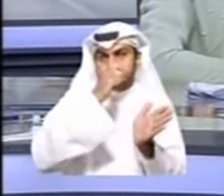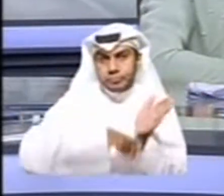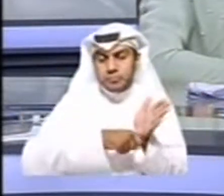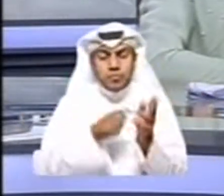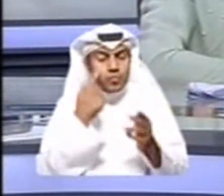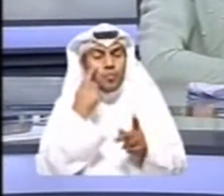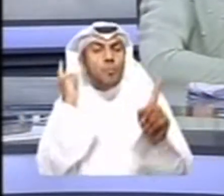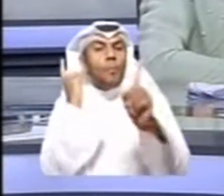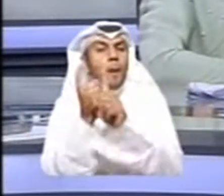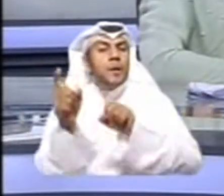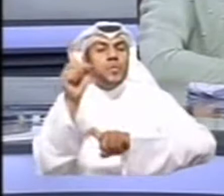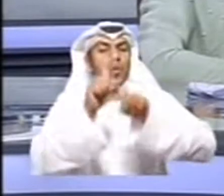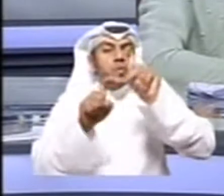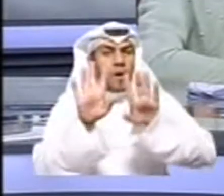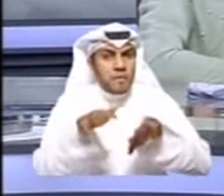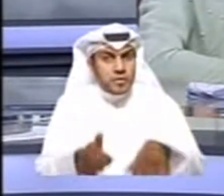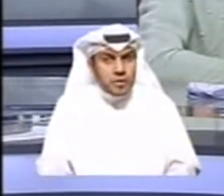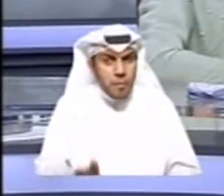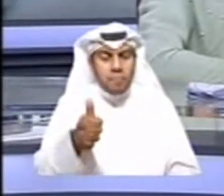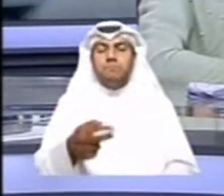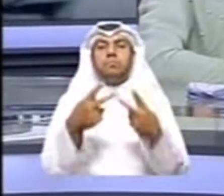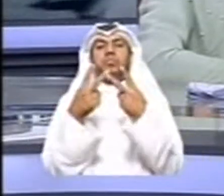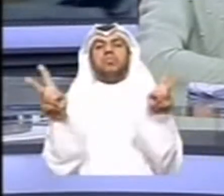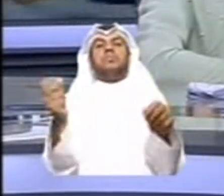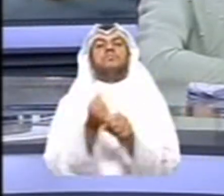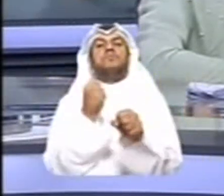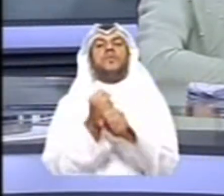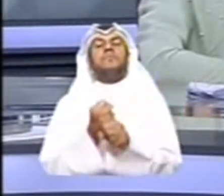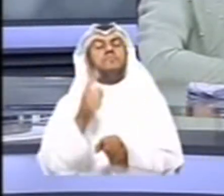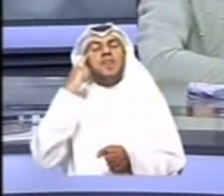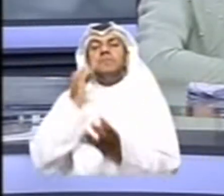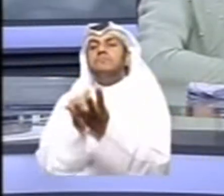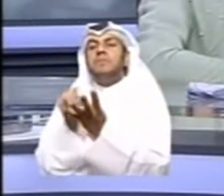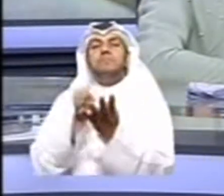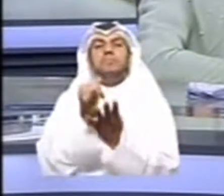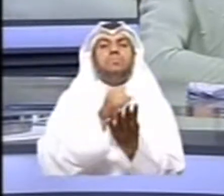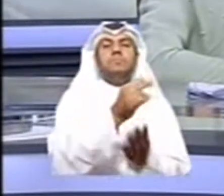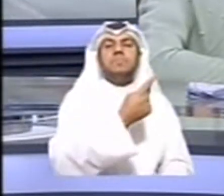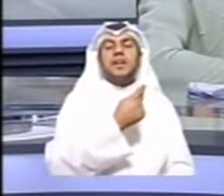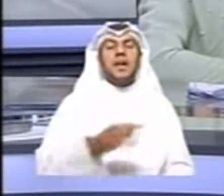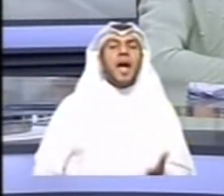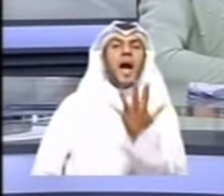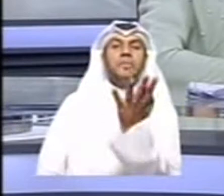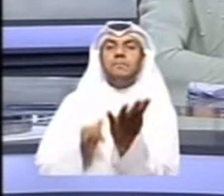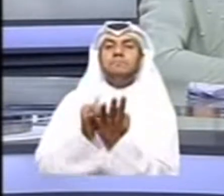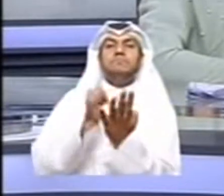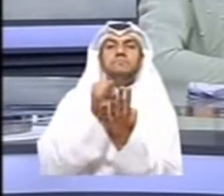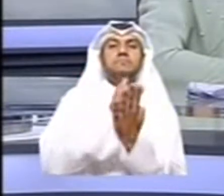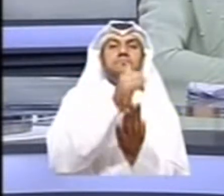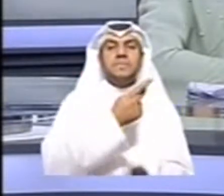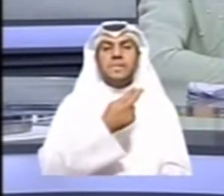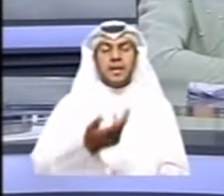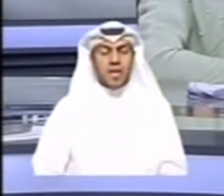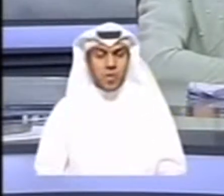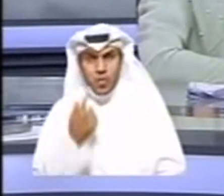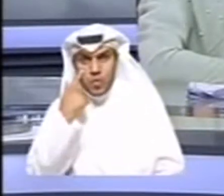ثم توظيفهم في ذات المسارات الخمسة. المسارات الخمسة اللي حددت للحملة: المسار الأول اللي هو